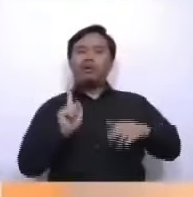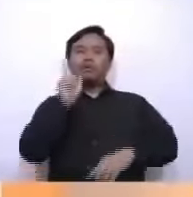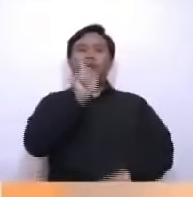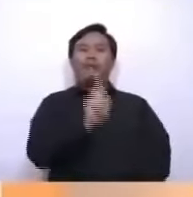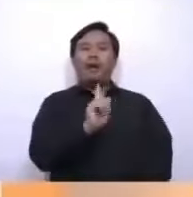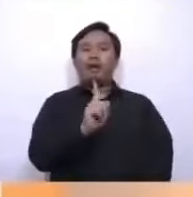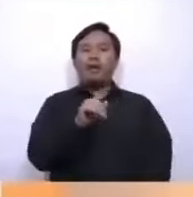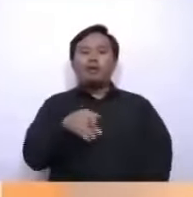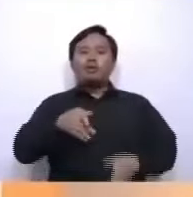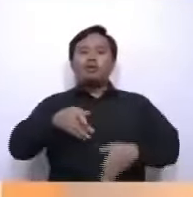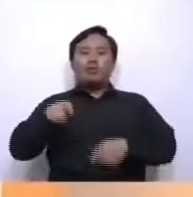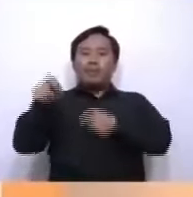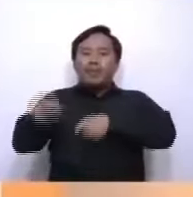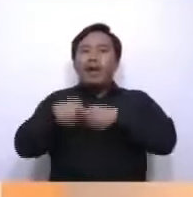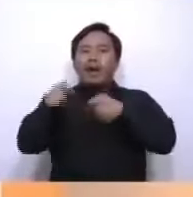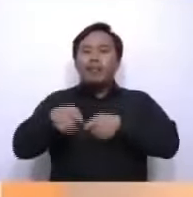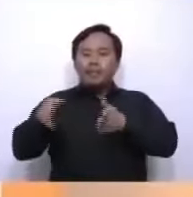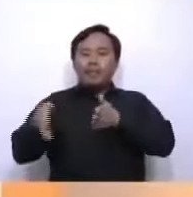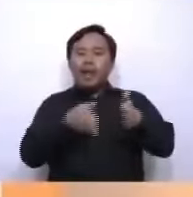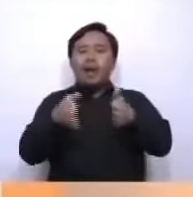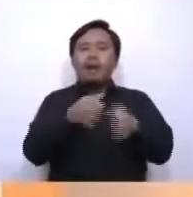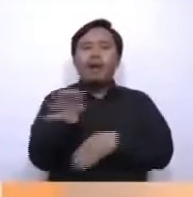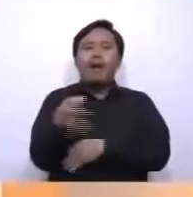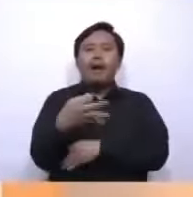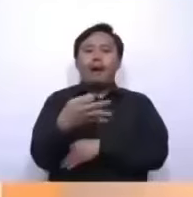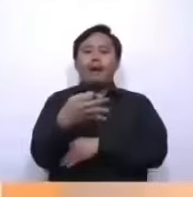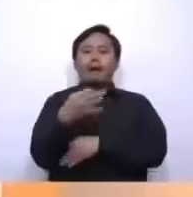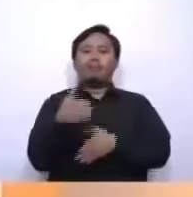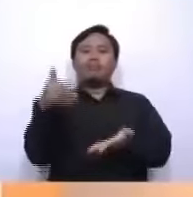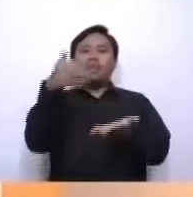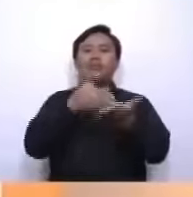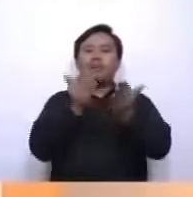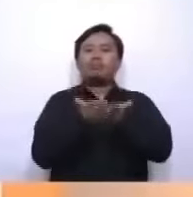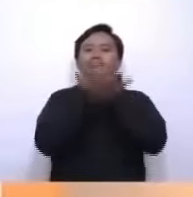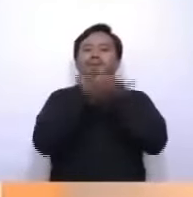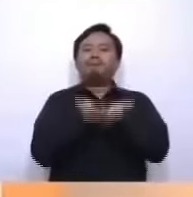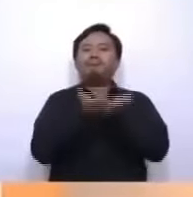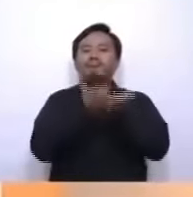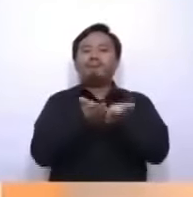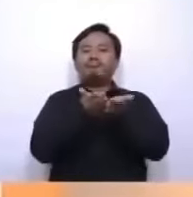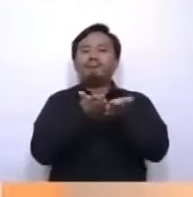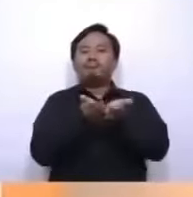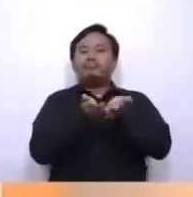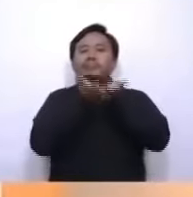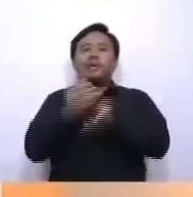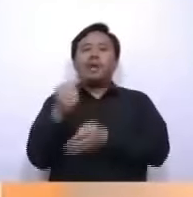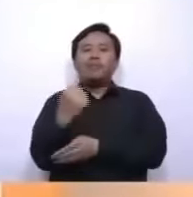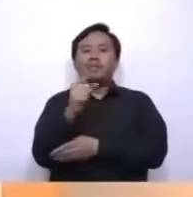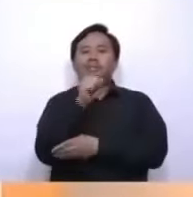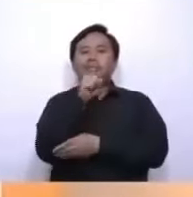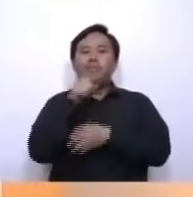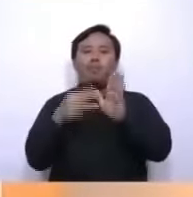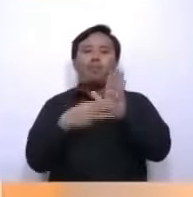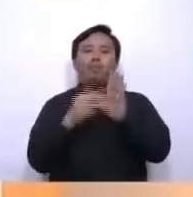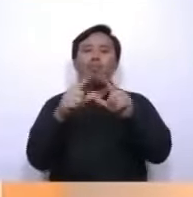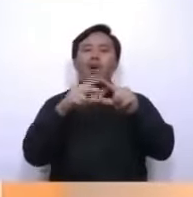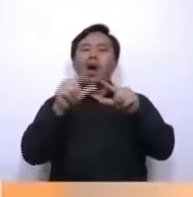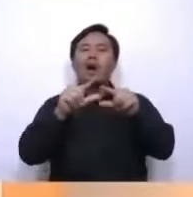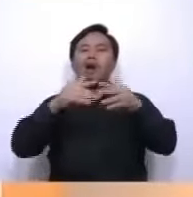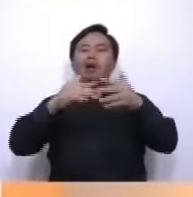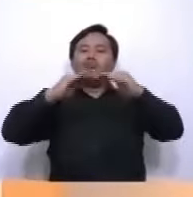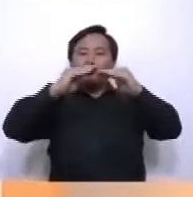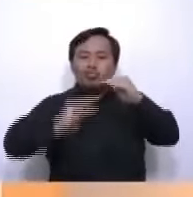memiliki jaringan irigasi. Saya menemui kapal yang tidak bersandar karena muaranya mengalami pendangkalan. Saya